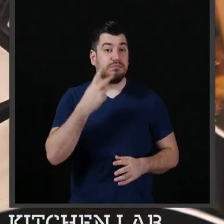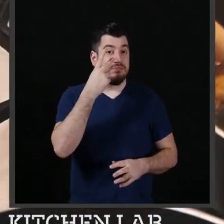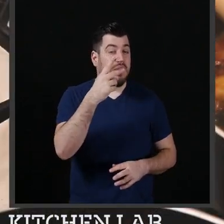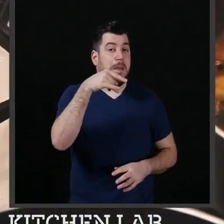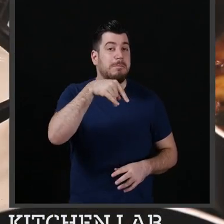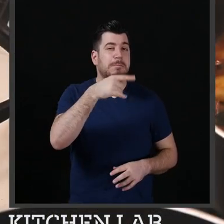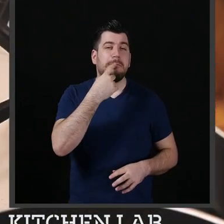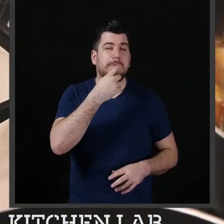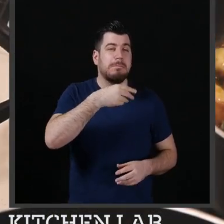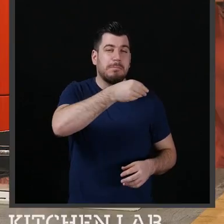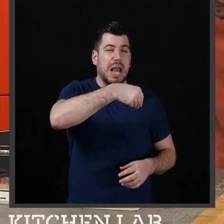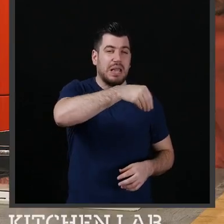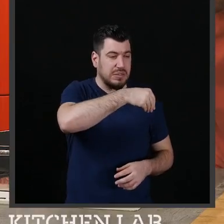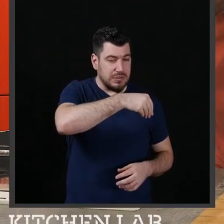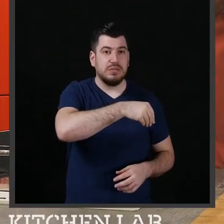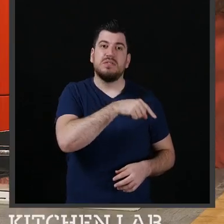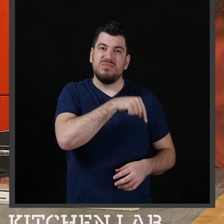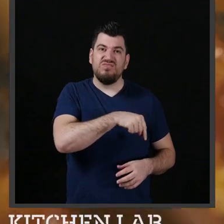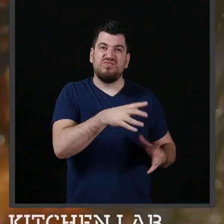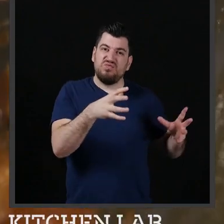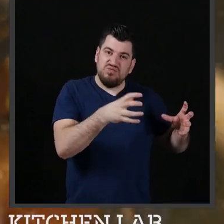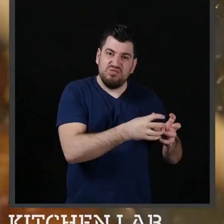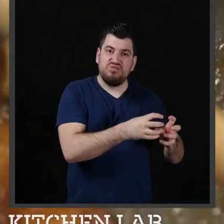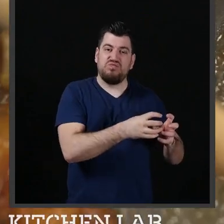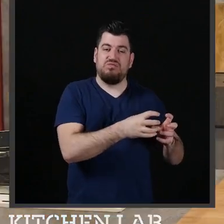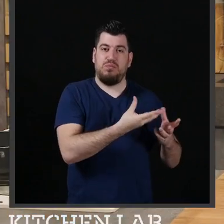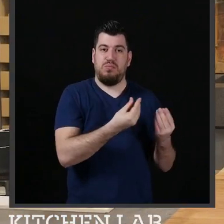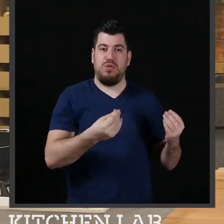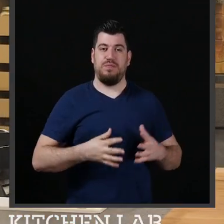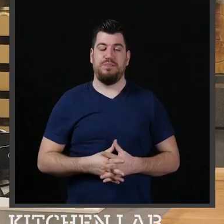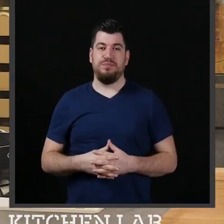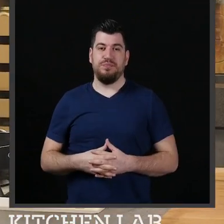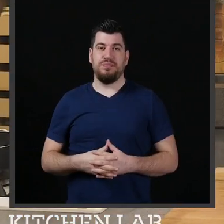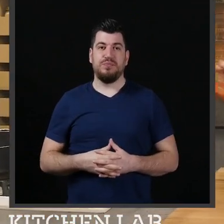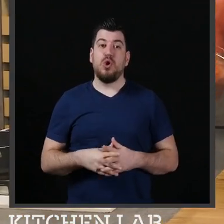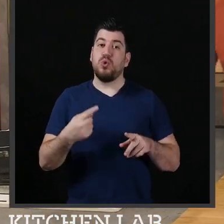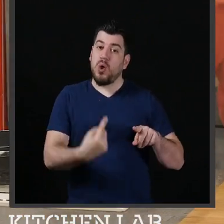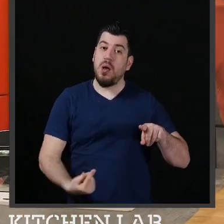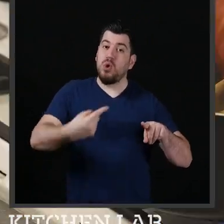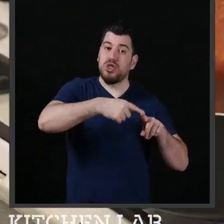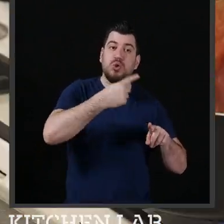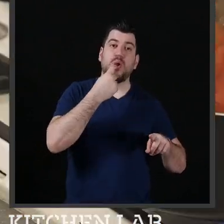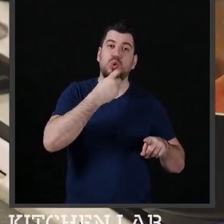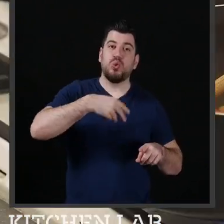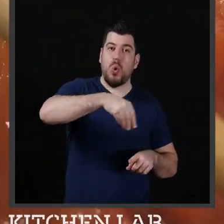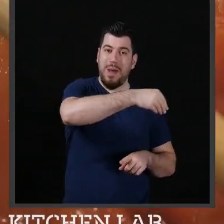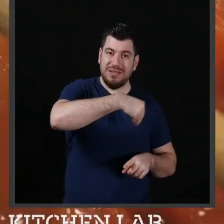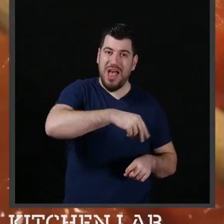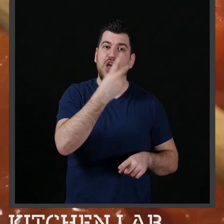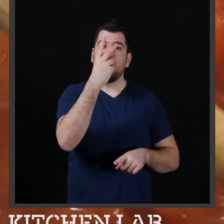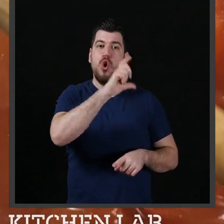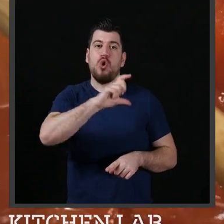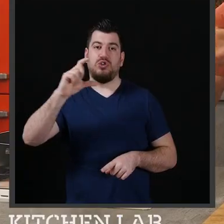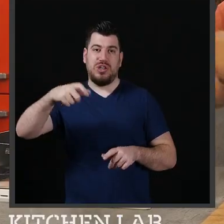έδωσε σώμα κατευθείαν ακόμα και στο κρασί. Το βλέπετε. Τώρα, ρίχνουμε μέσα την ντομάτα μας, 2